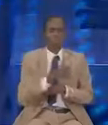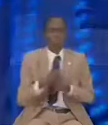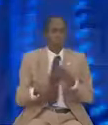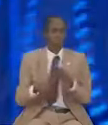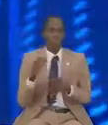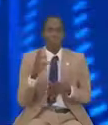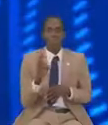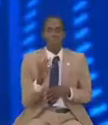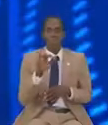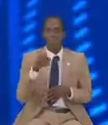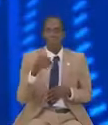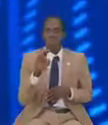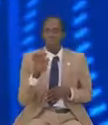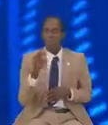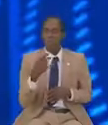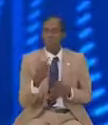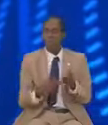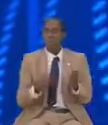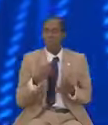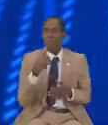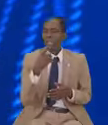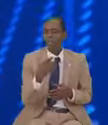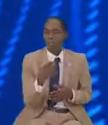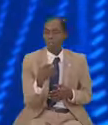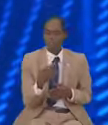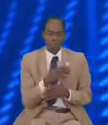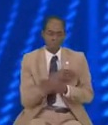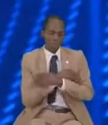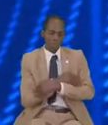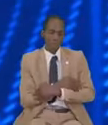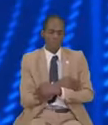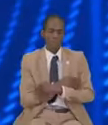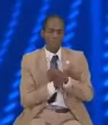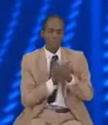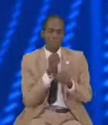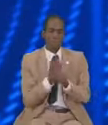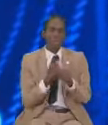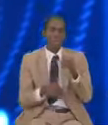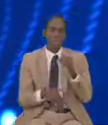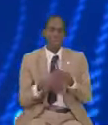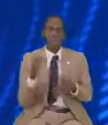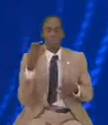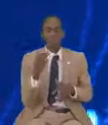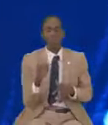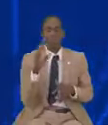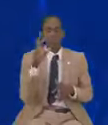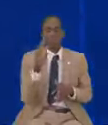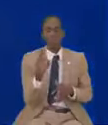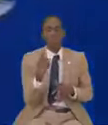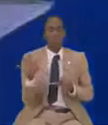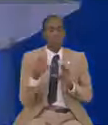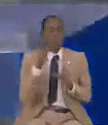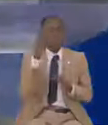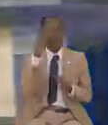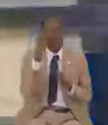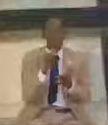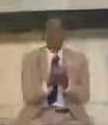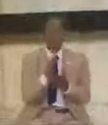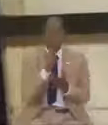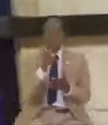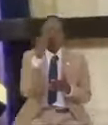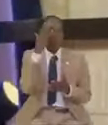repos un jour de cette jour tu prends un jour pour repos un